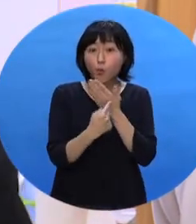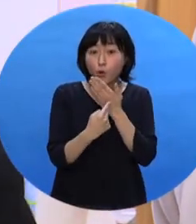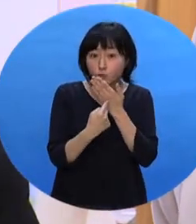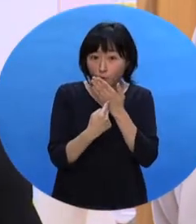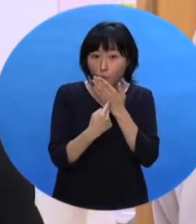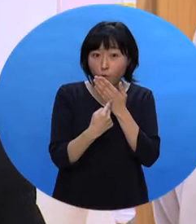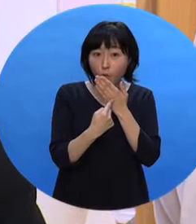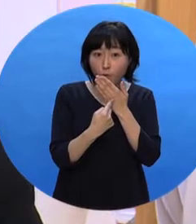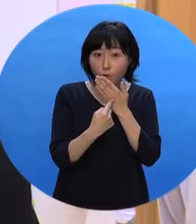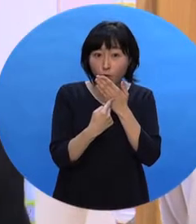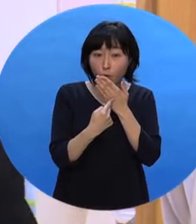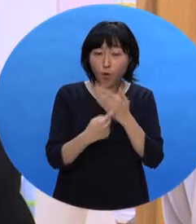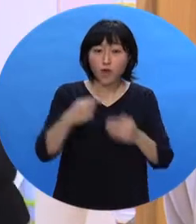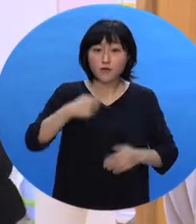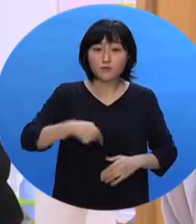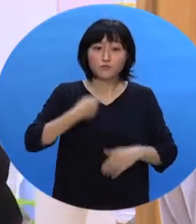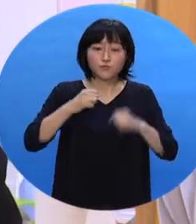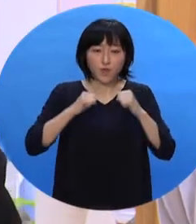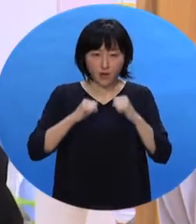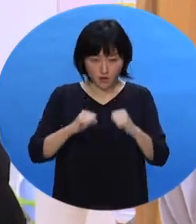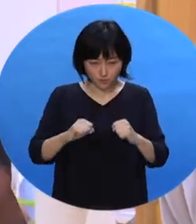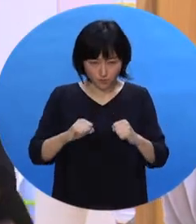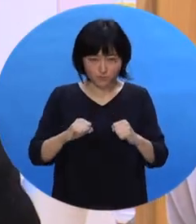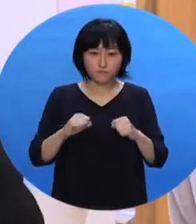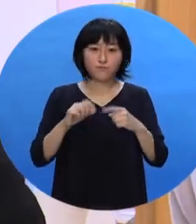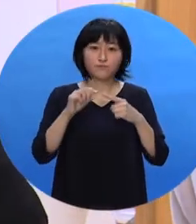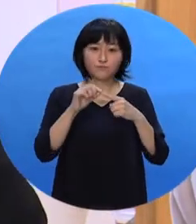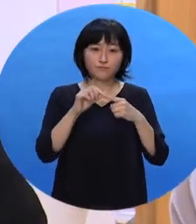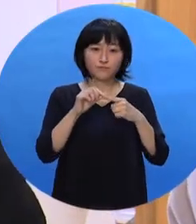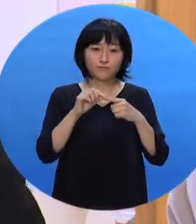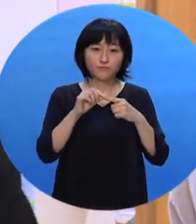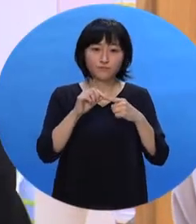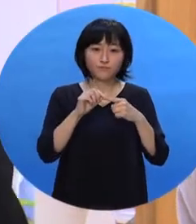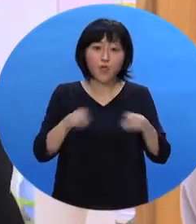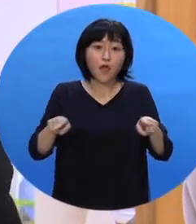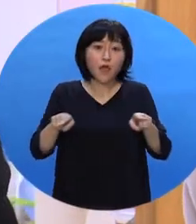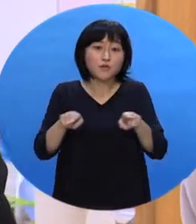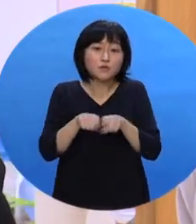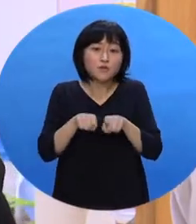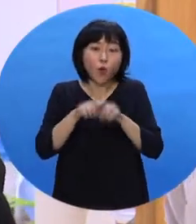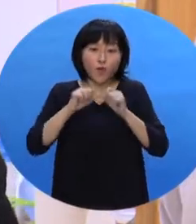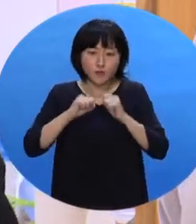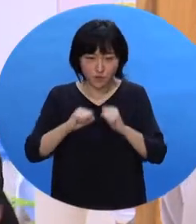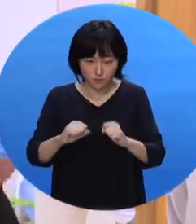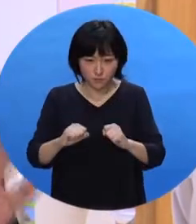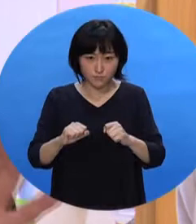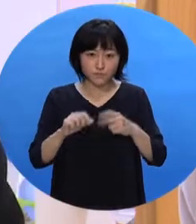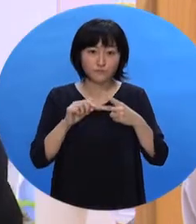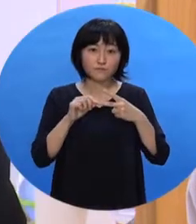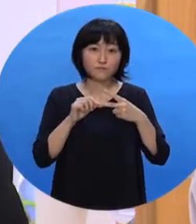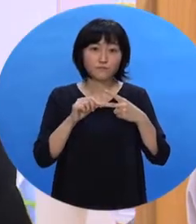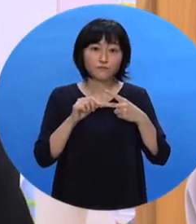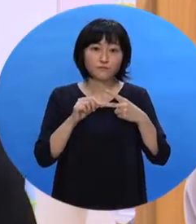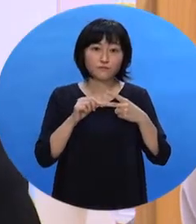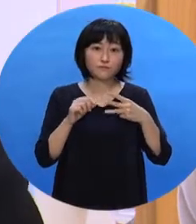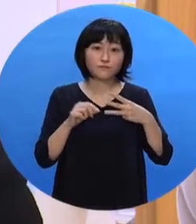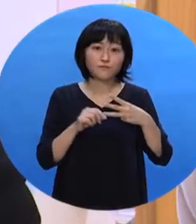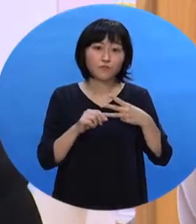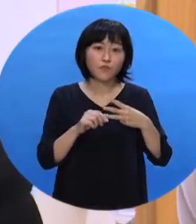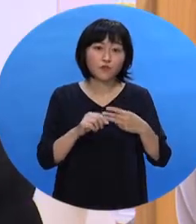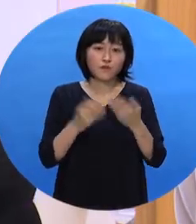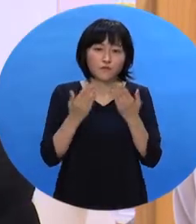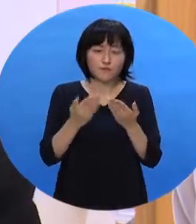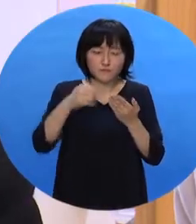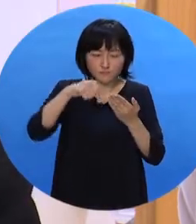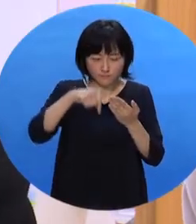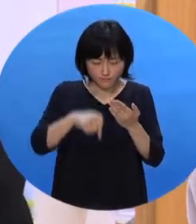そこで一番言ってることは主体的で、つまり自分が自身が共同的で、はい、みんなと一緒に